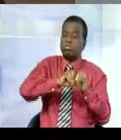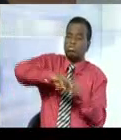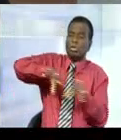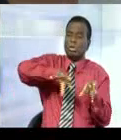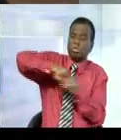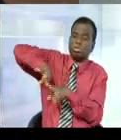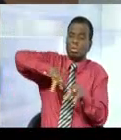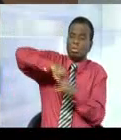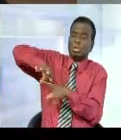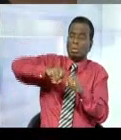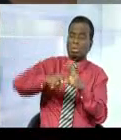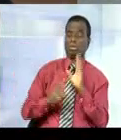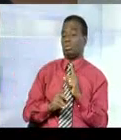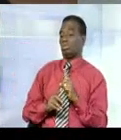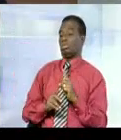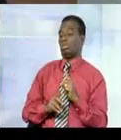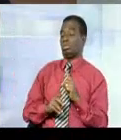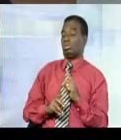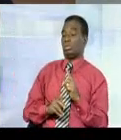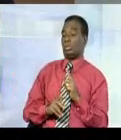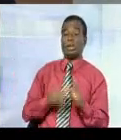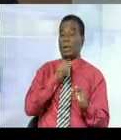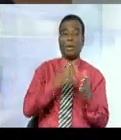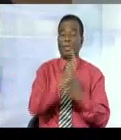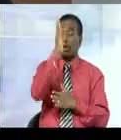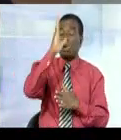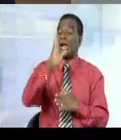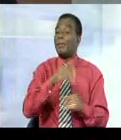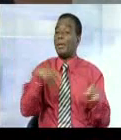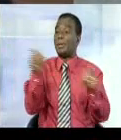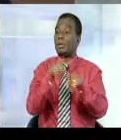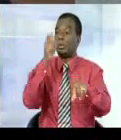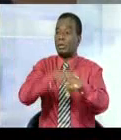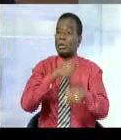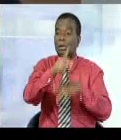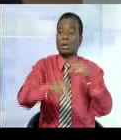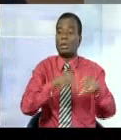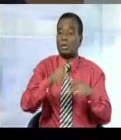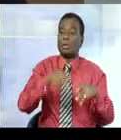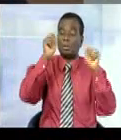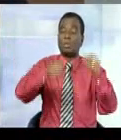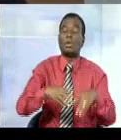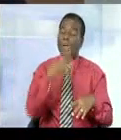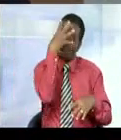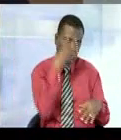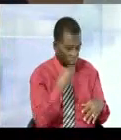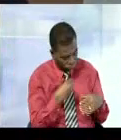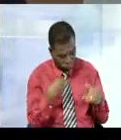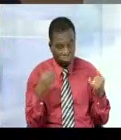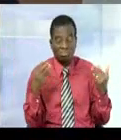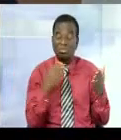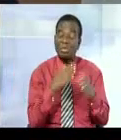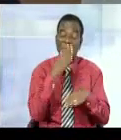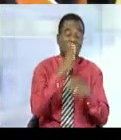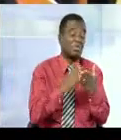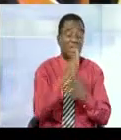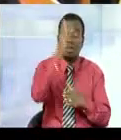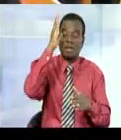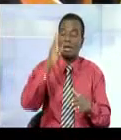prendre pour transporter des matières dangereuses. Et en même temps, la population peut dormir plus ou moins sur ses